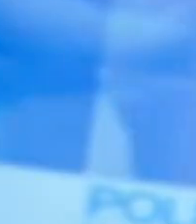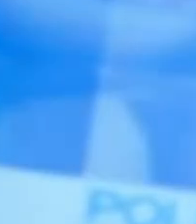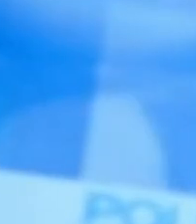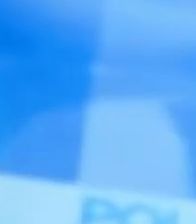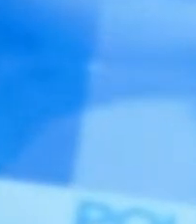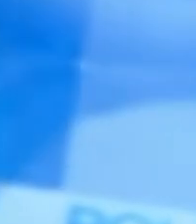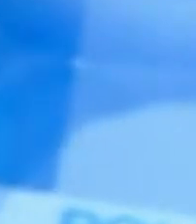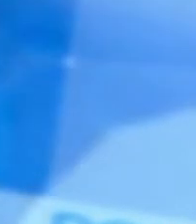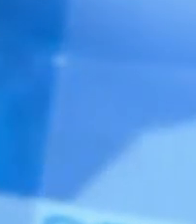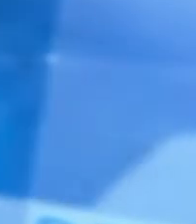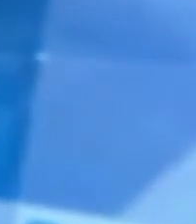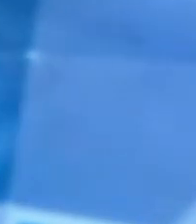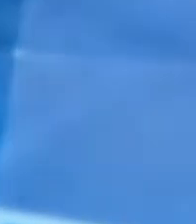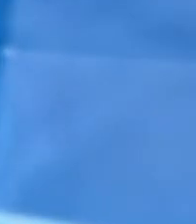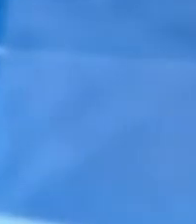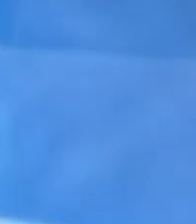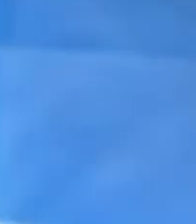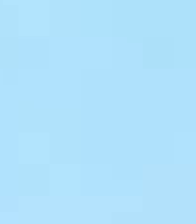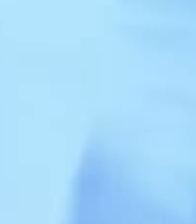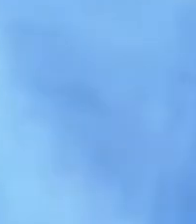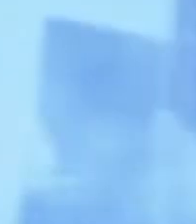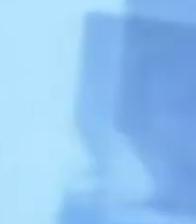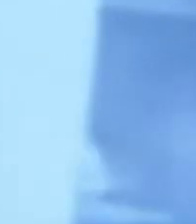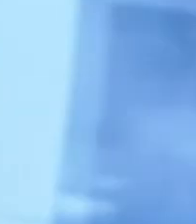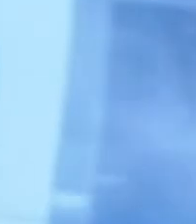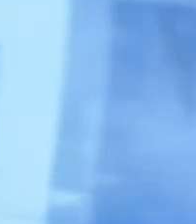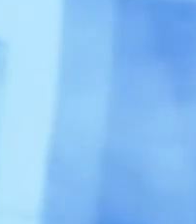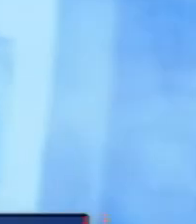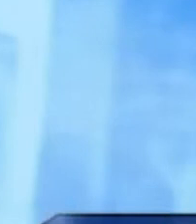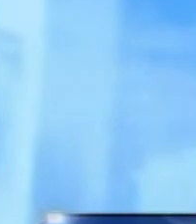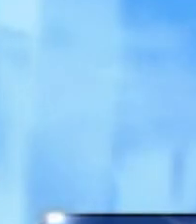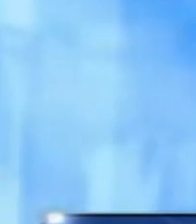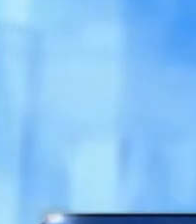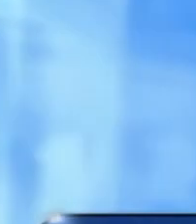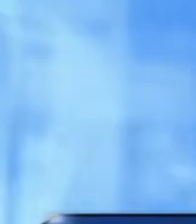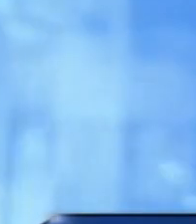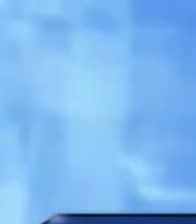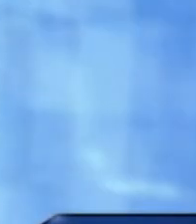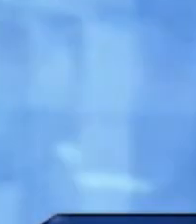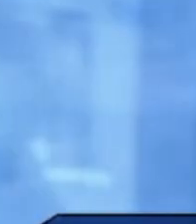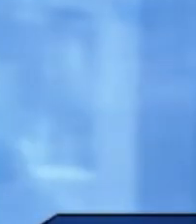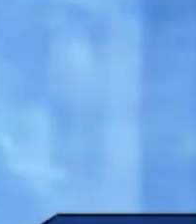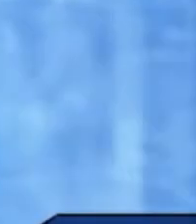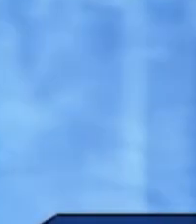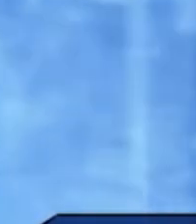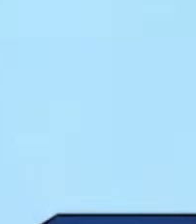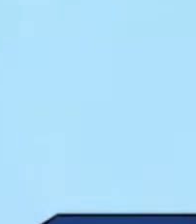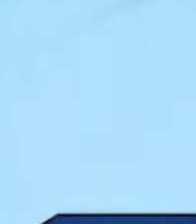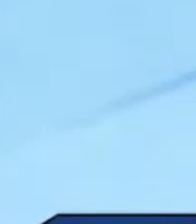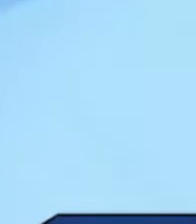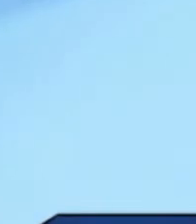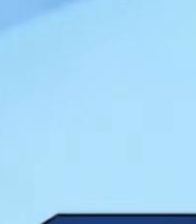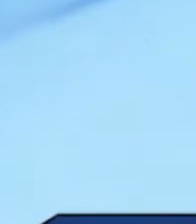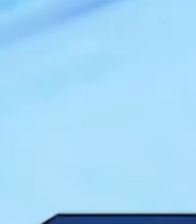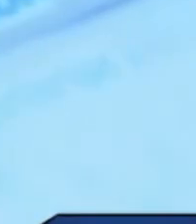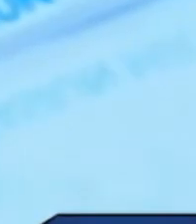hai magazine positif porno di Indonesia terus bertambah jurubicara penanganan karena Ahmad wiryanto sore tadi menyampaikan bahwa pasien positif bertambah